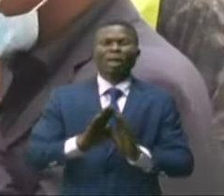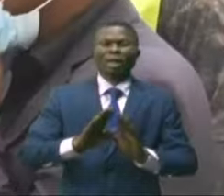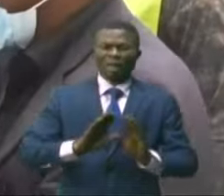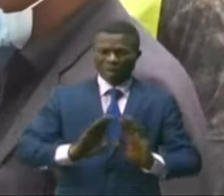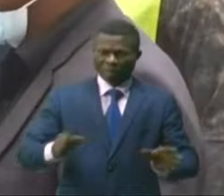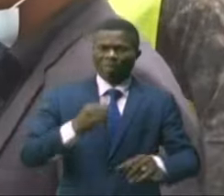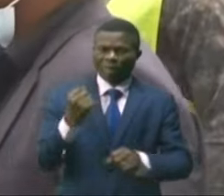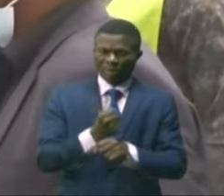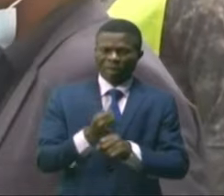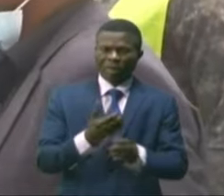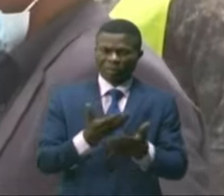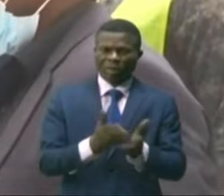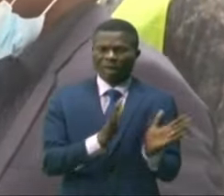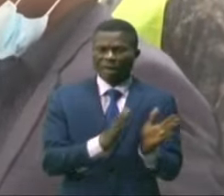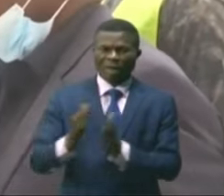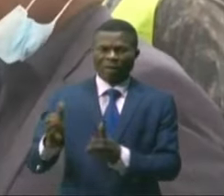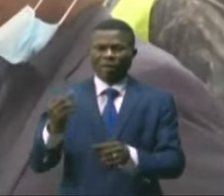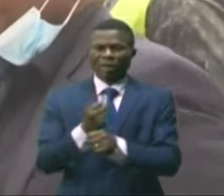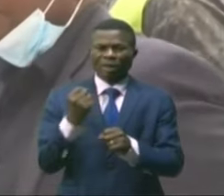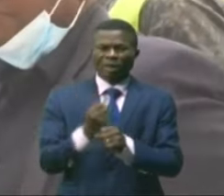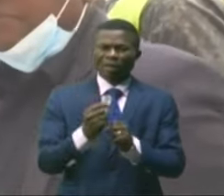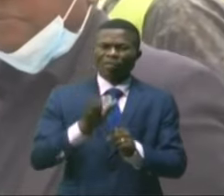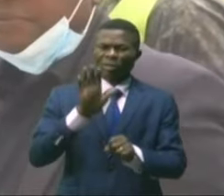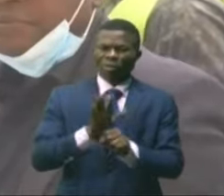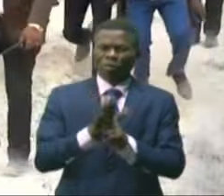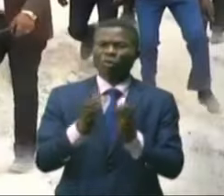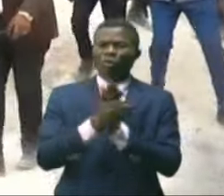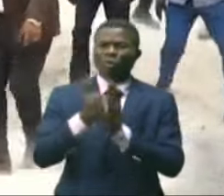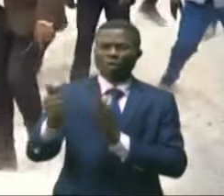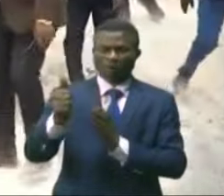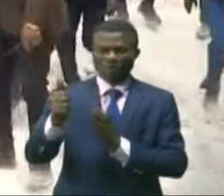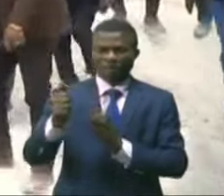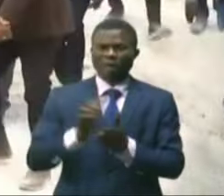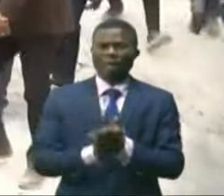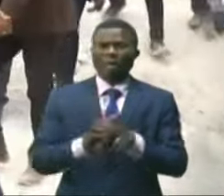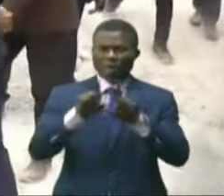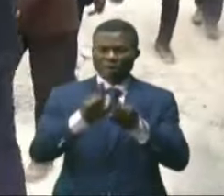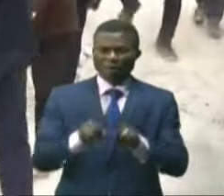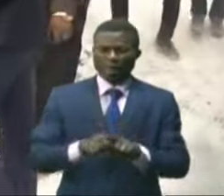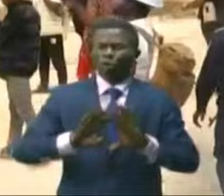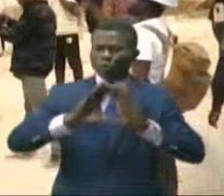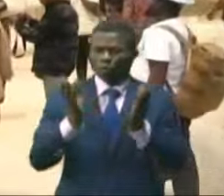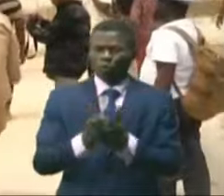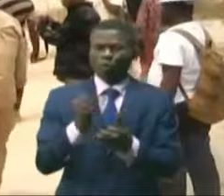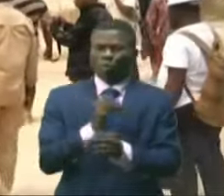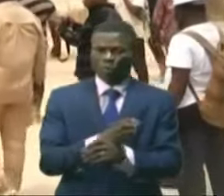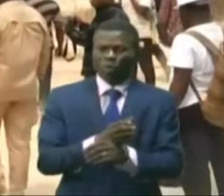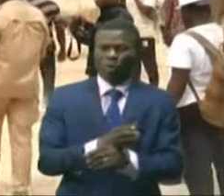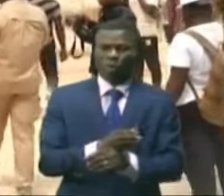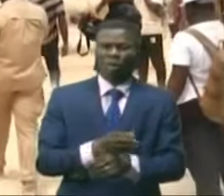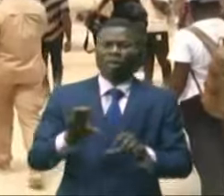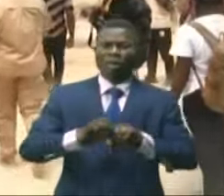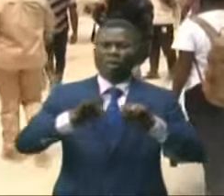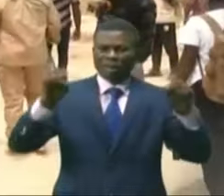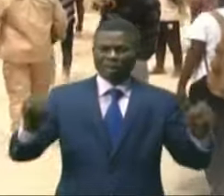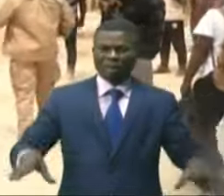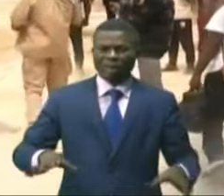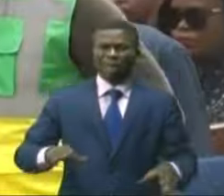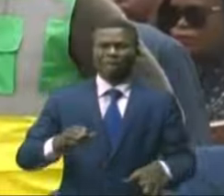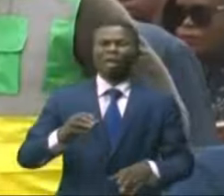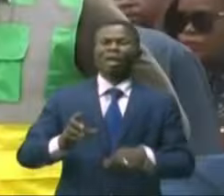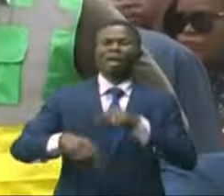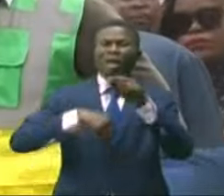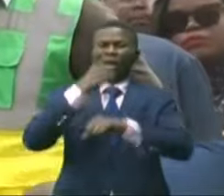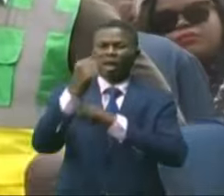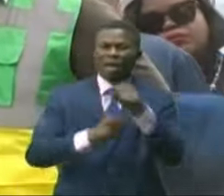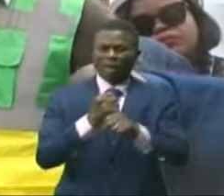fonctionner. Elle dispose d'un personnel de qualité et le gisement est encore disponible pour près de 50 ans d'exploitation. À la suite de